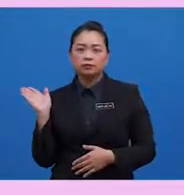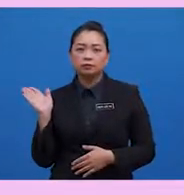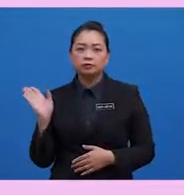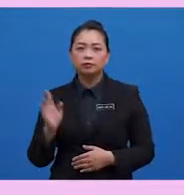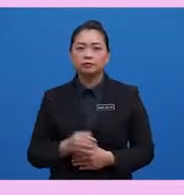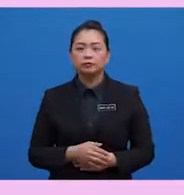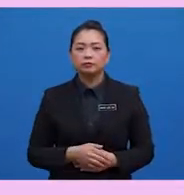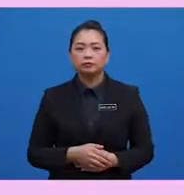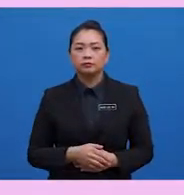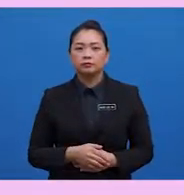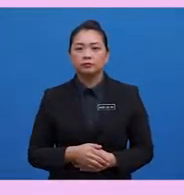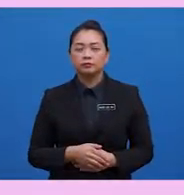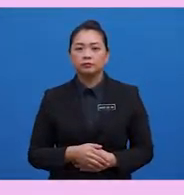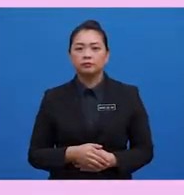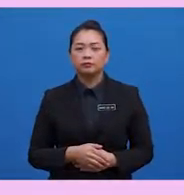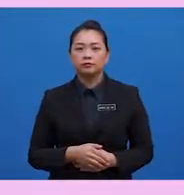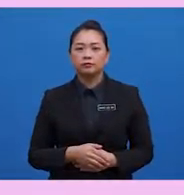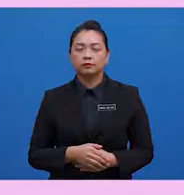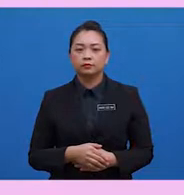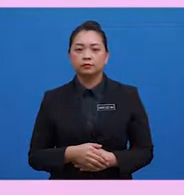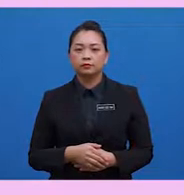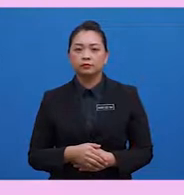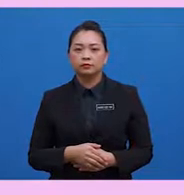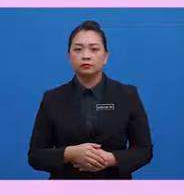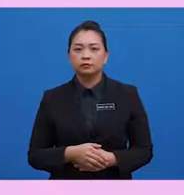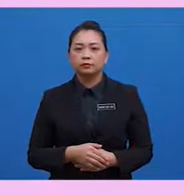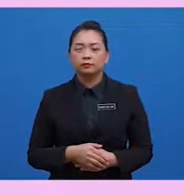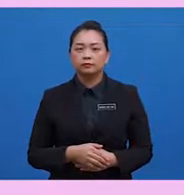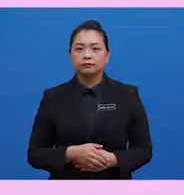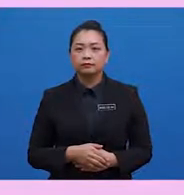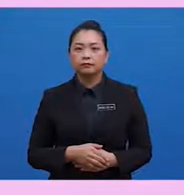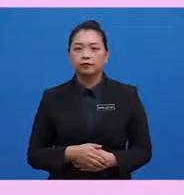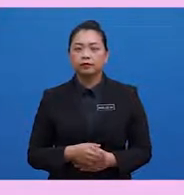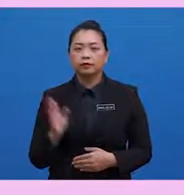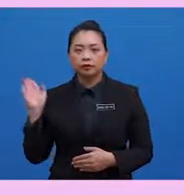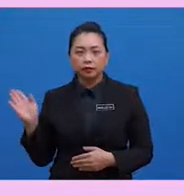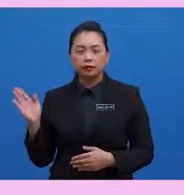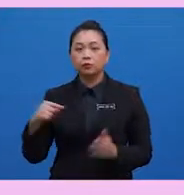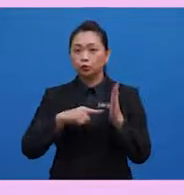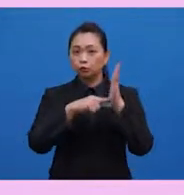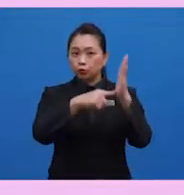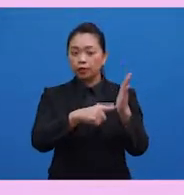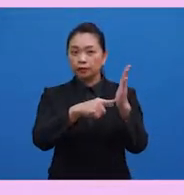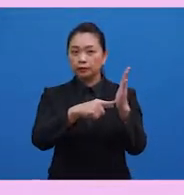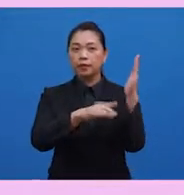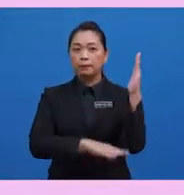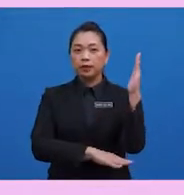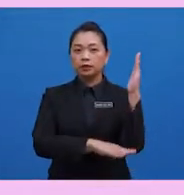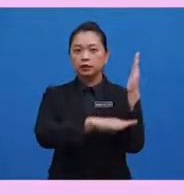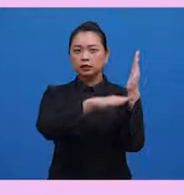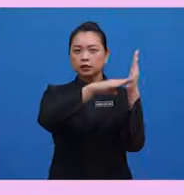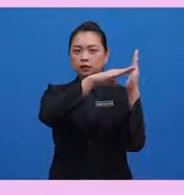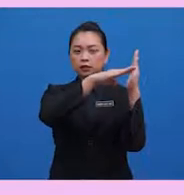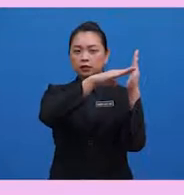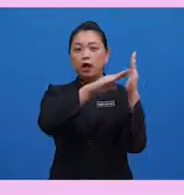gambar berkenaan? Tahniah, jawapan anda tepat sekali. Gambar berkenaan menunjukkan kejadian banjir yang